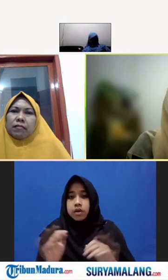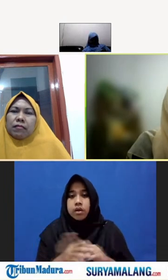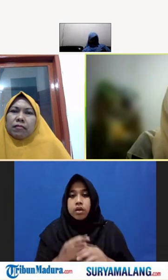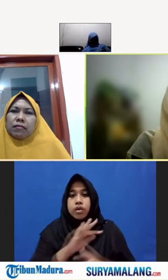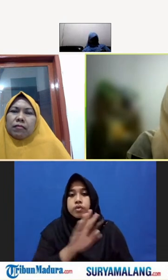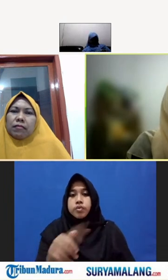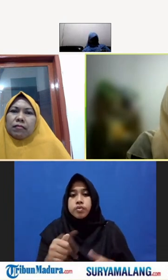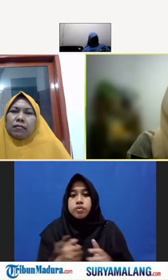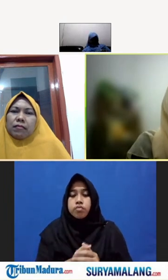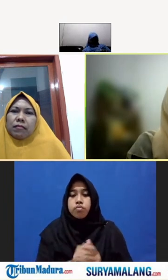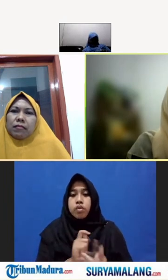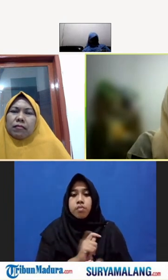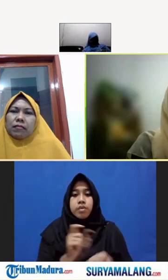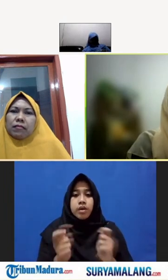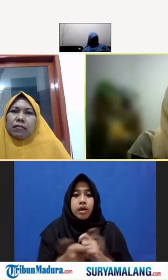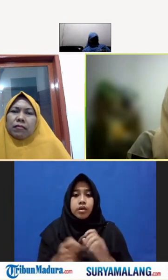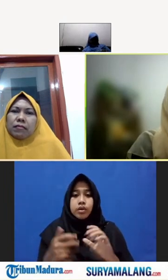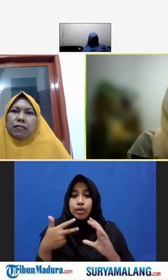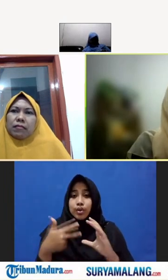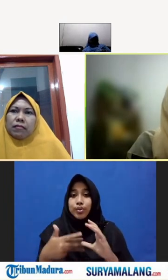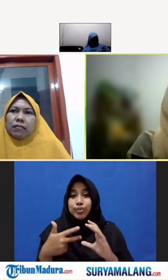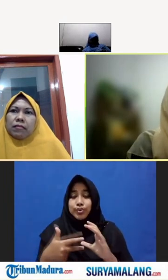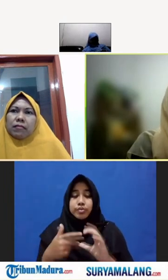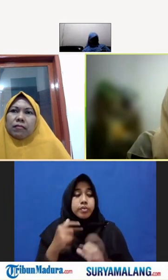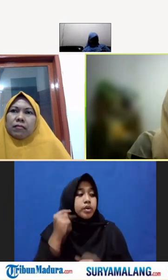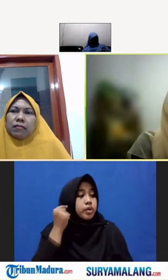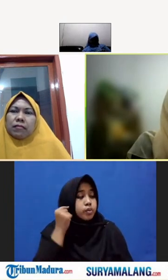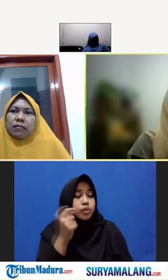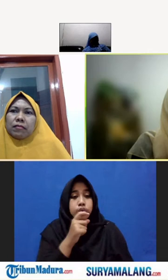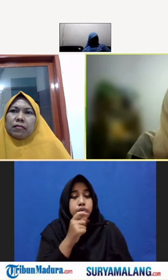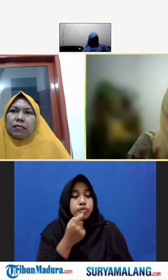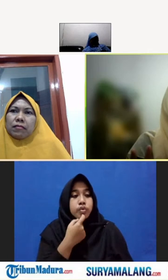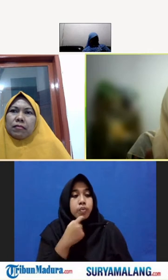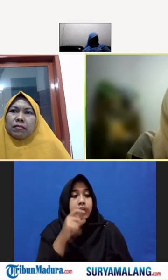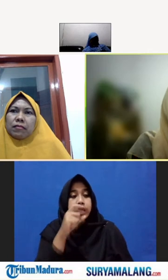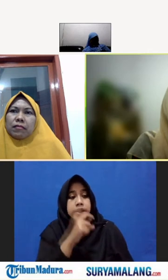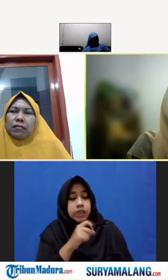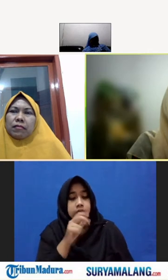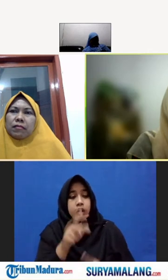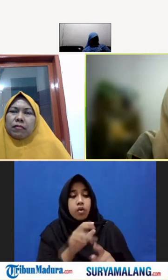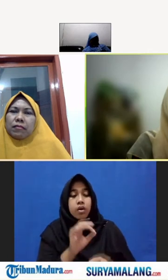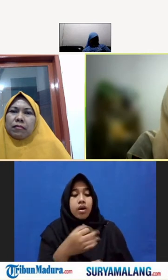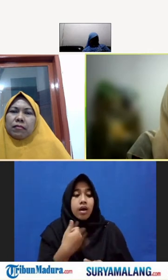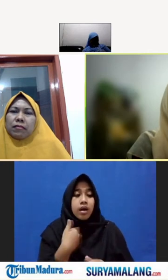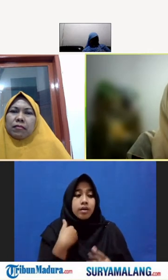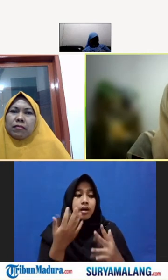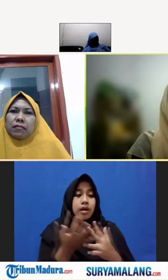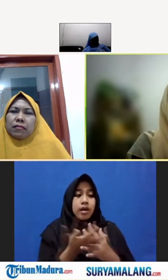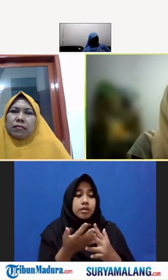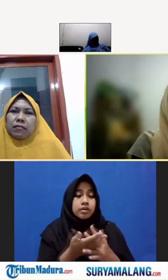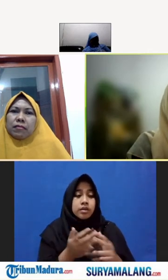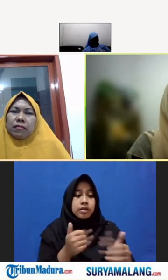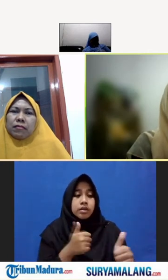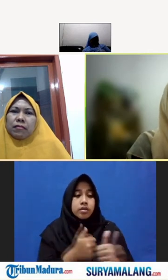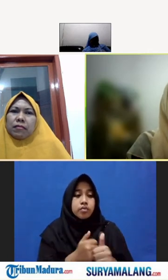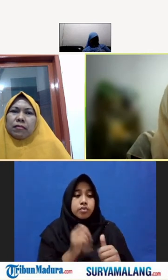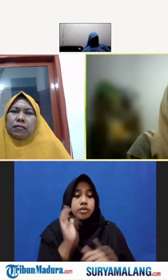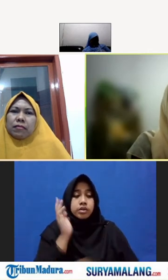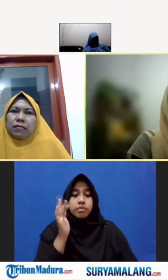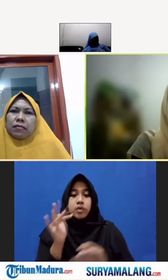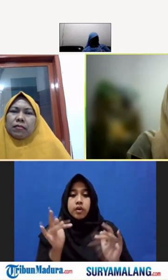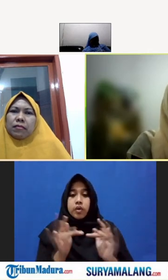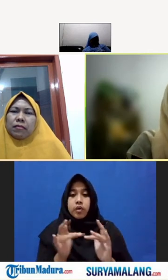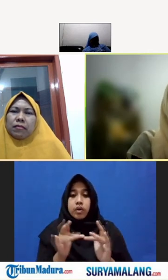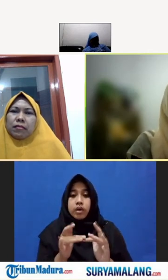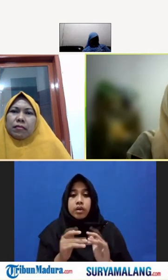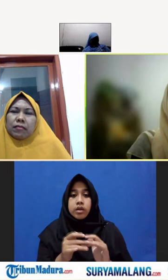kan. Ibu coba cari, kalau nggak bisa ada akses ikut seminar online juga, ini jalan